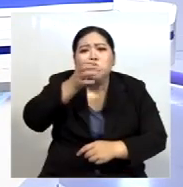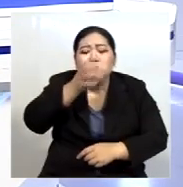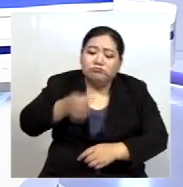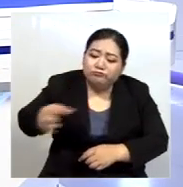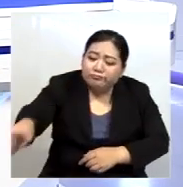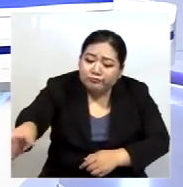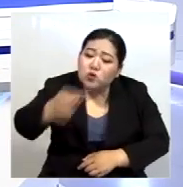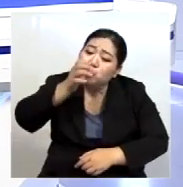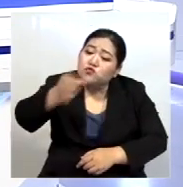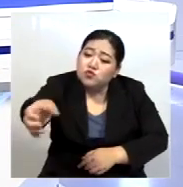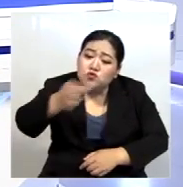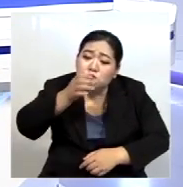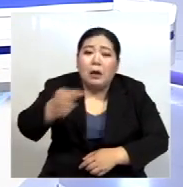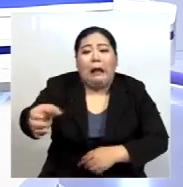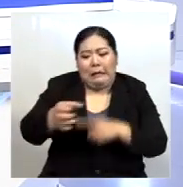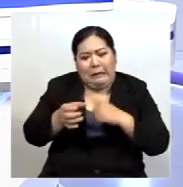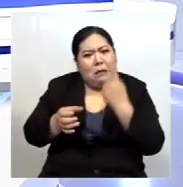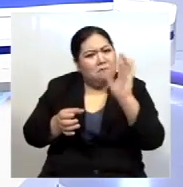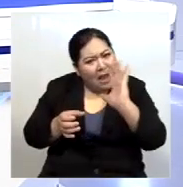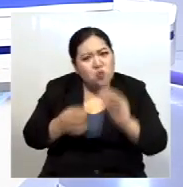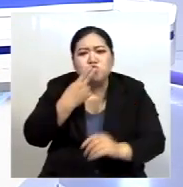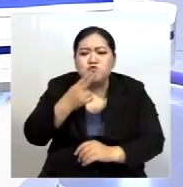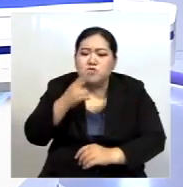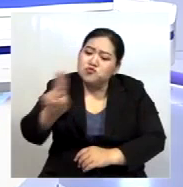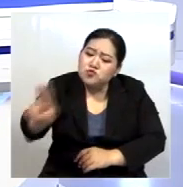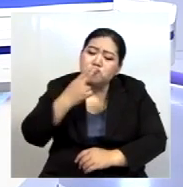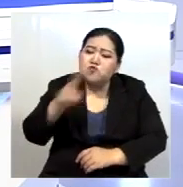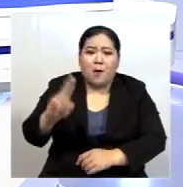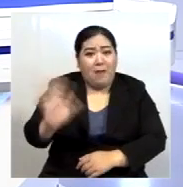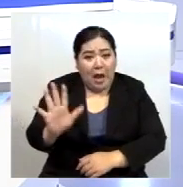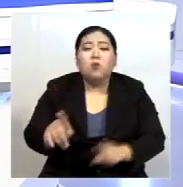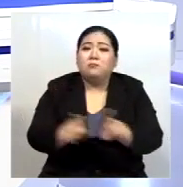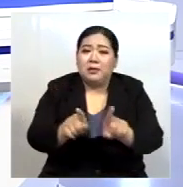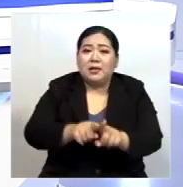การใช้ช้อนถ้าเราใช้ช้อนกลางเนี่ยโอกาสที่เราจะสัมผัสเรื่องของสารต่